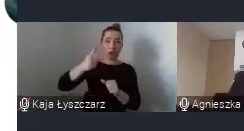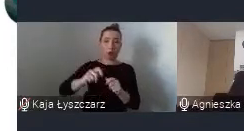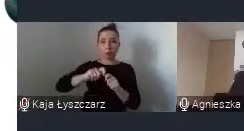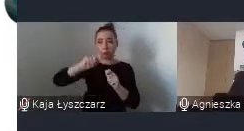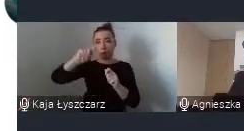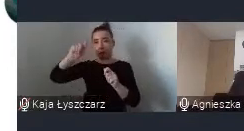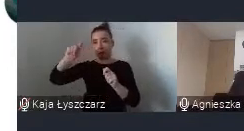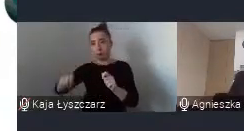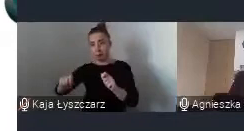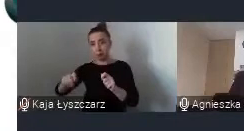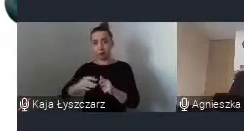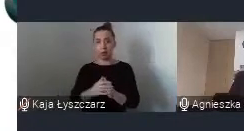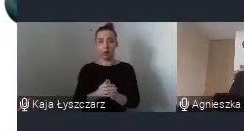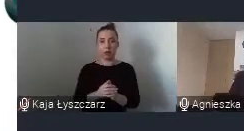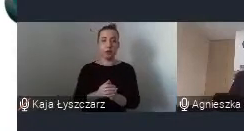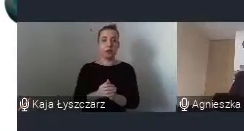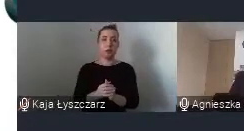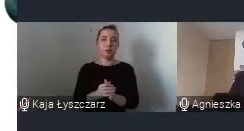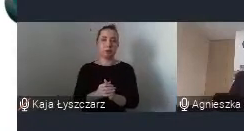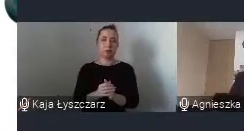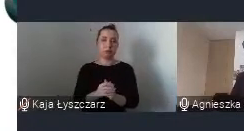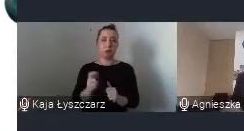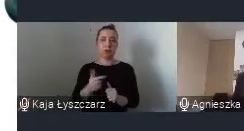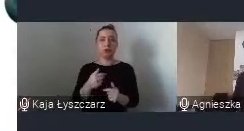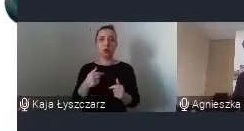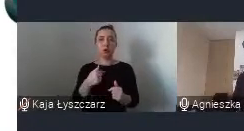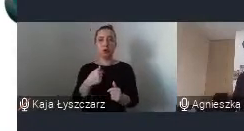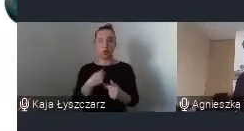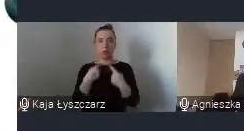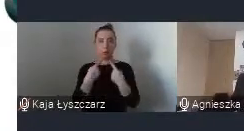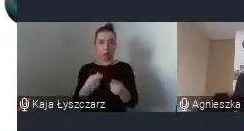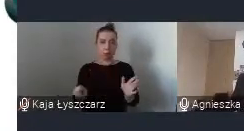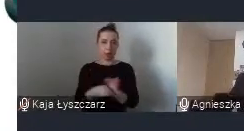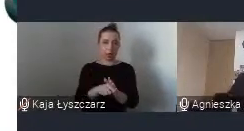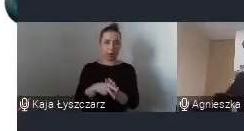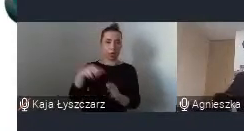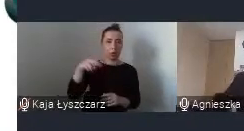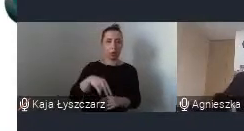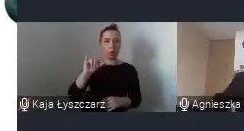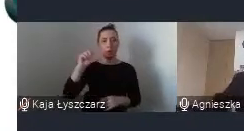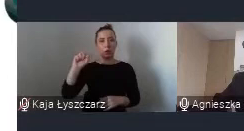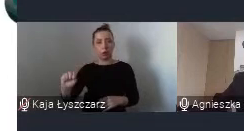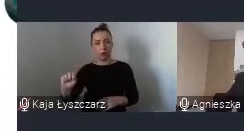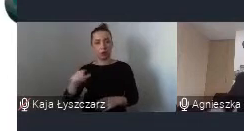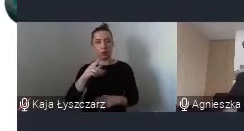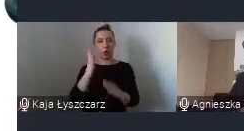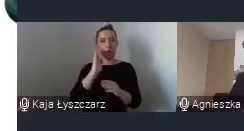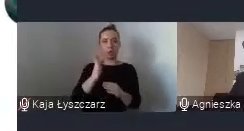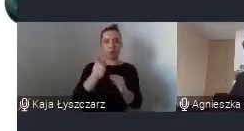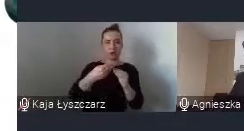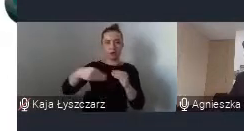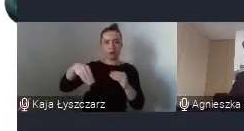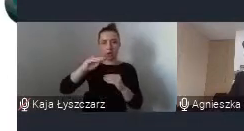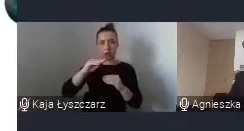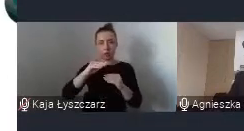Mniej więcej to, co tutaj zarysowałam dla Urban Innovative Actions, będzie w większości zachowane